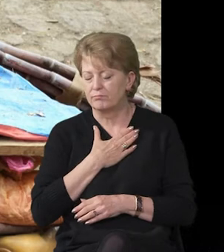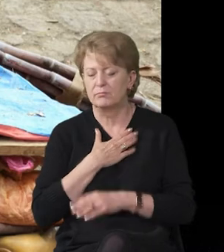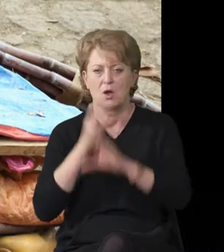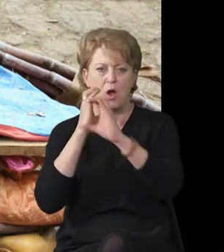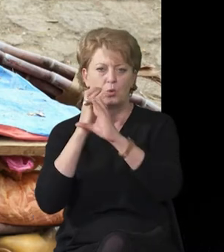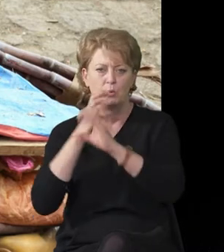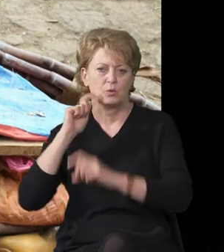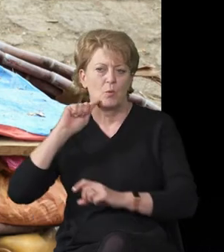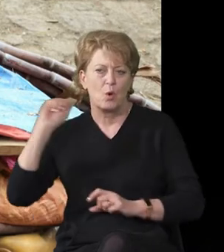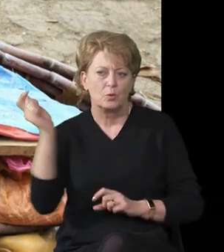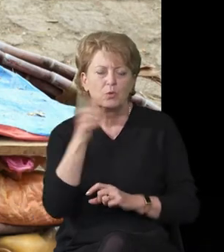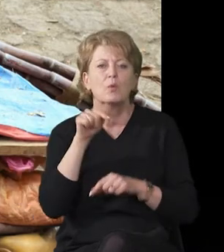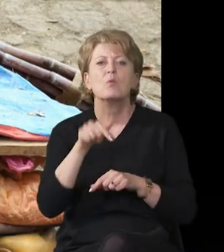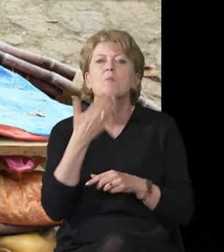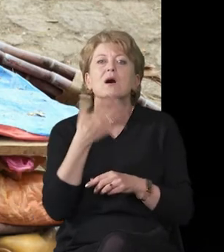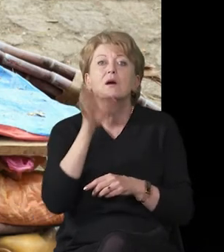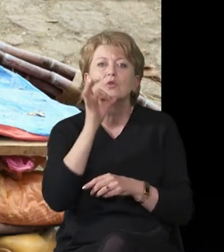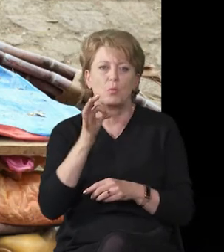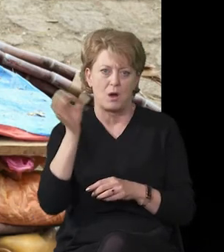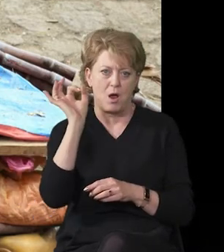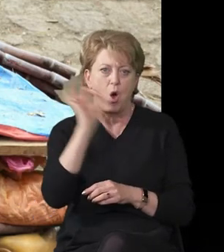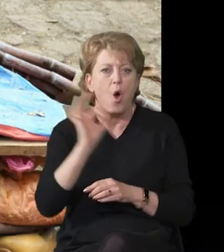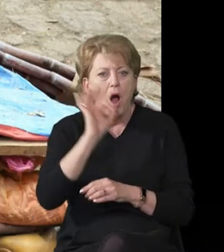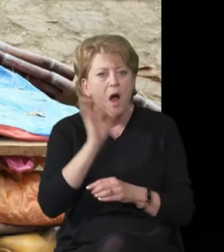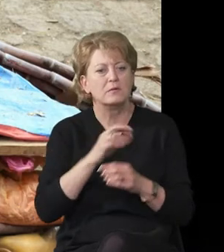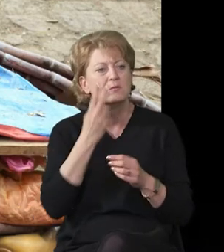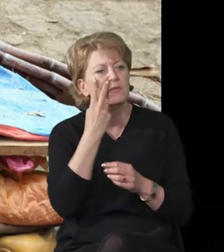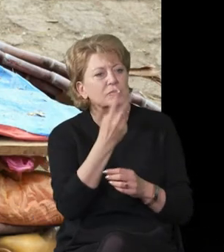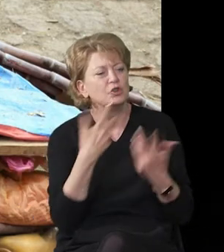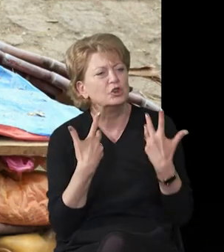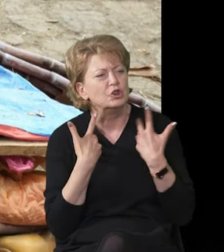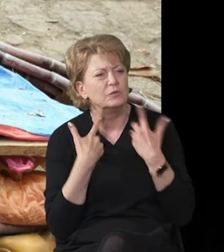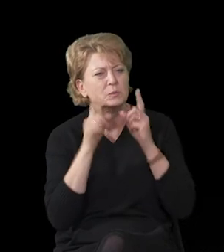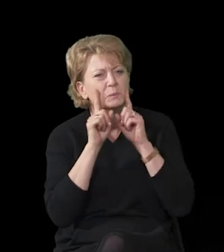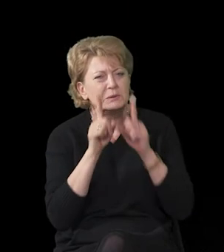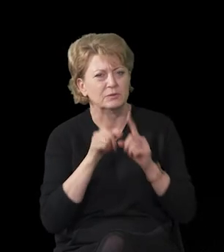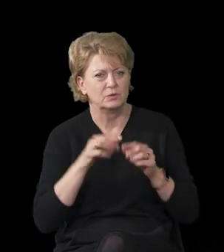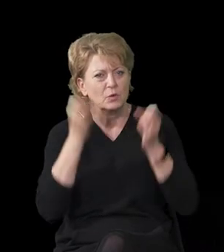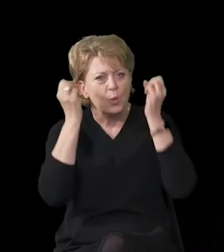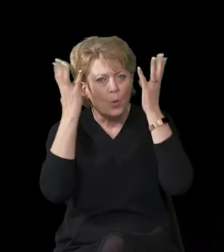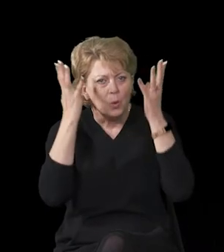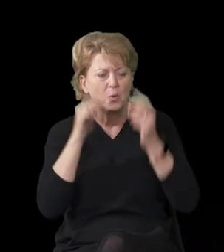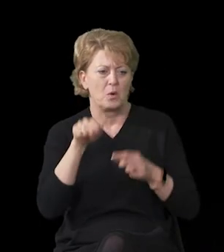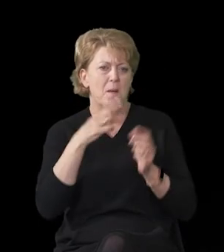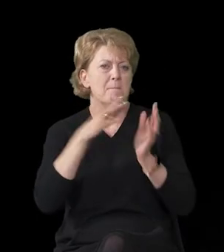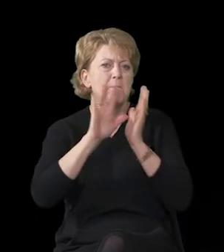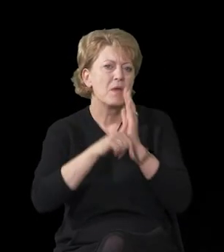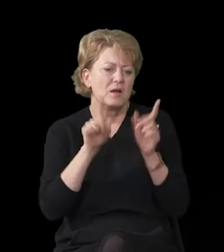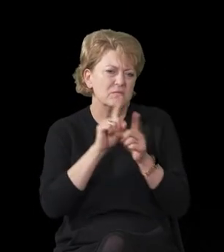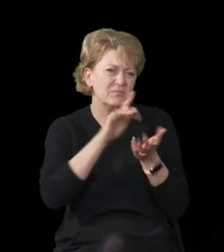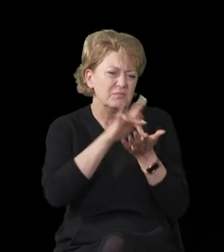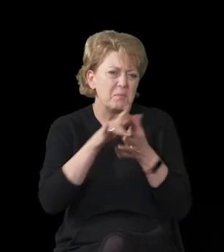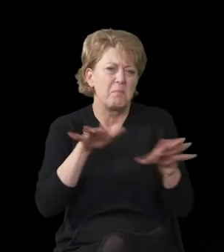okazja do tego, żeby w jakiś sposób spotkać się z miejscową kulturą. Poza tym te autobusy zatrzymują się w różnych miejscach